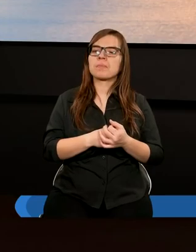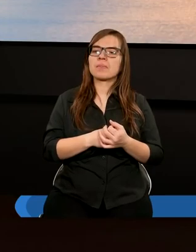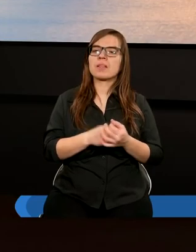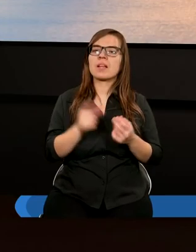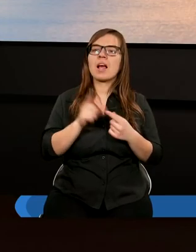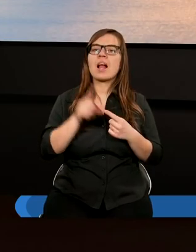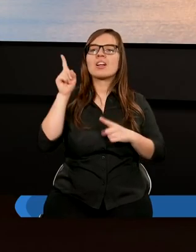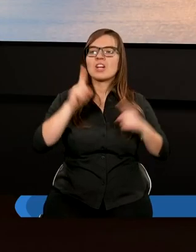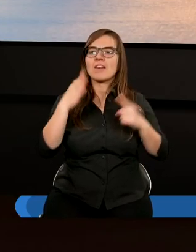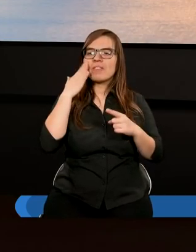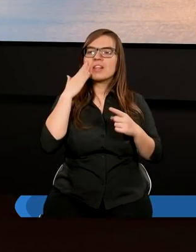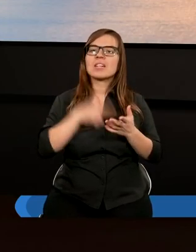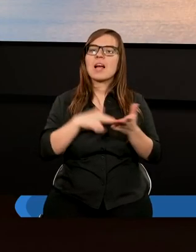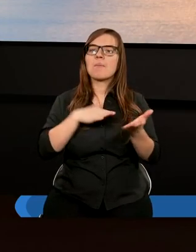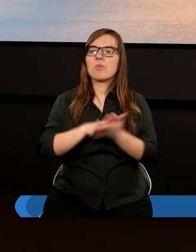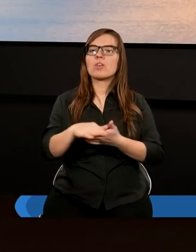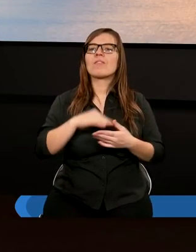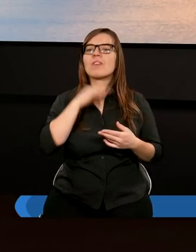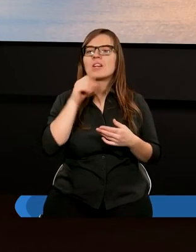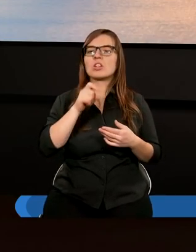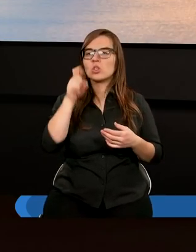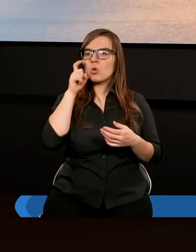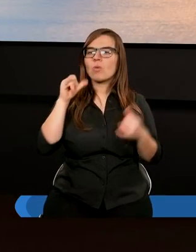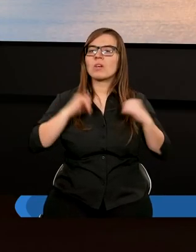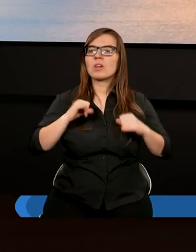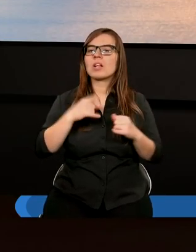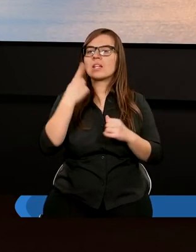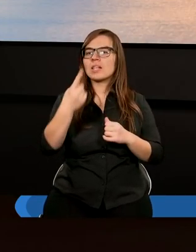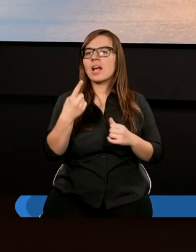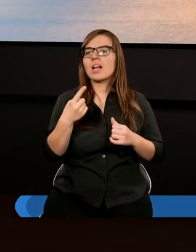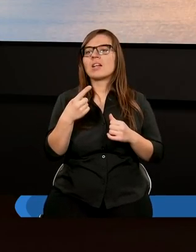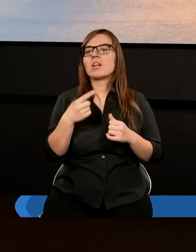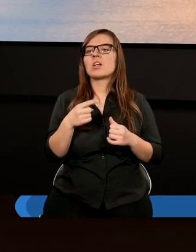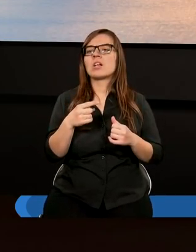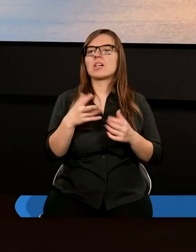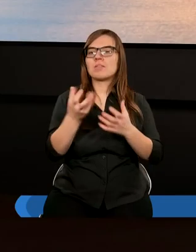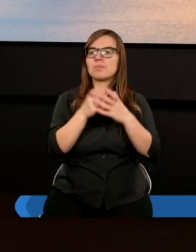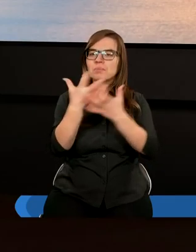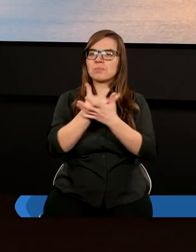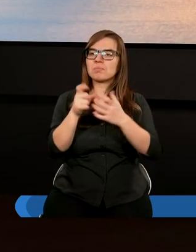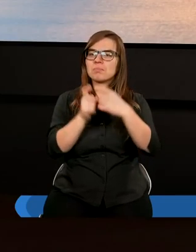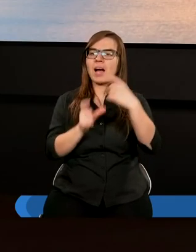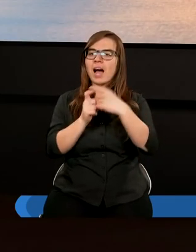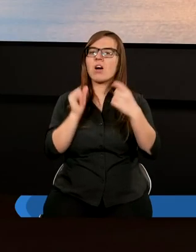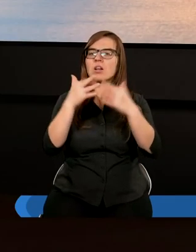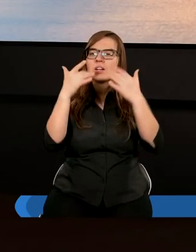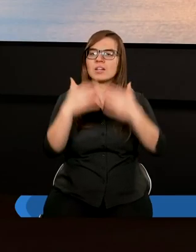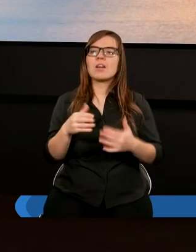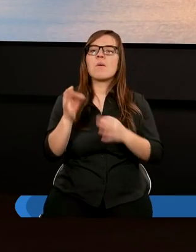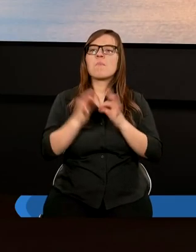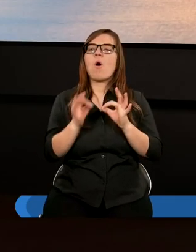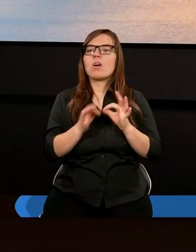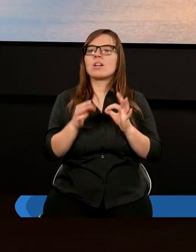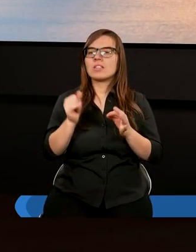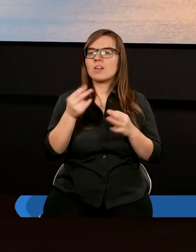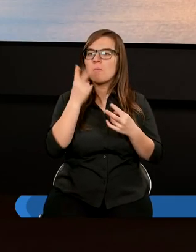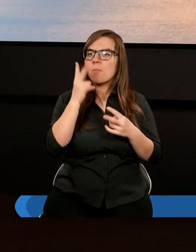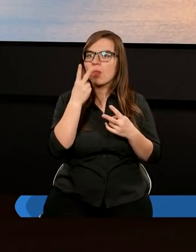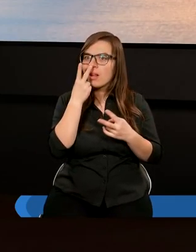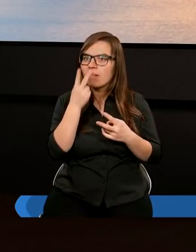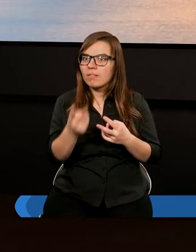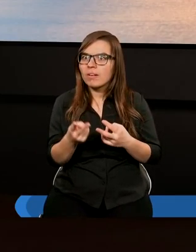Ale wiecie, czasami na początek wystarczy, że człowiek sobie jednego miesiąca zbierze paragony z tego, co wydał i podliczy. I